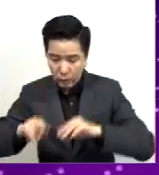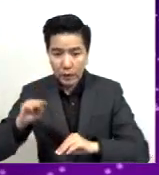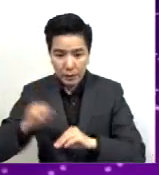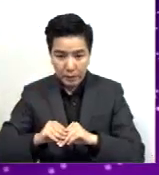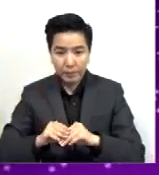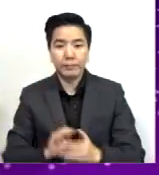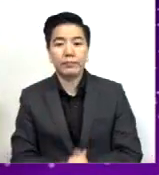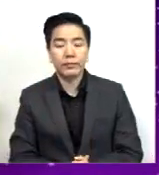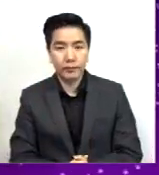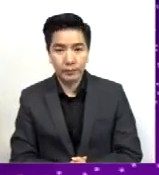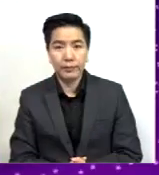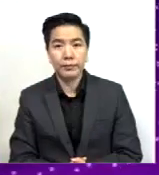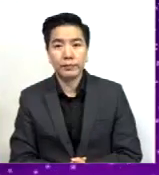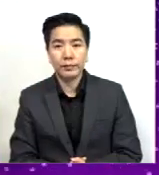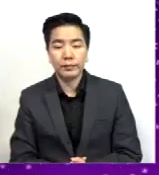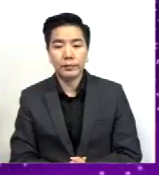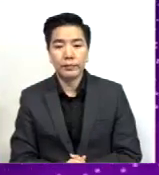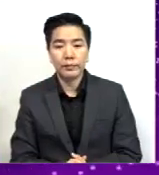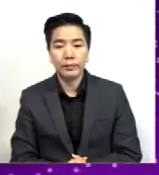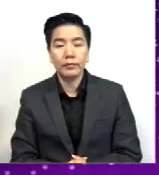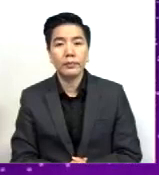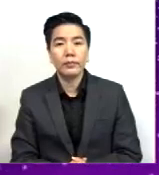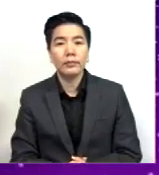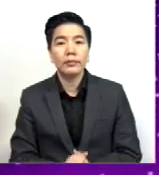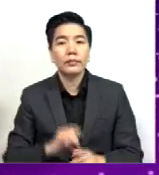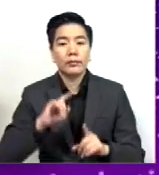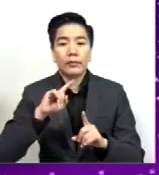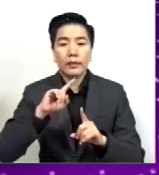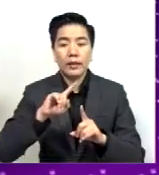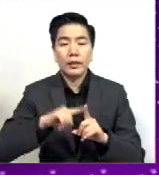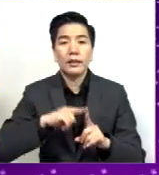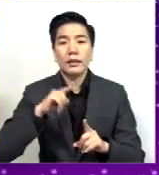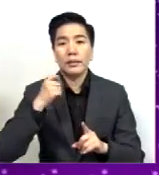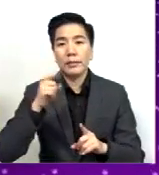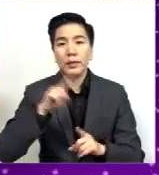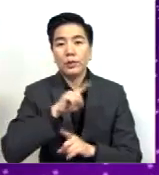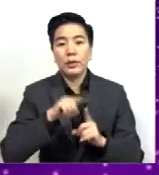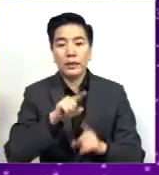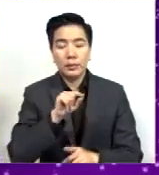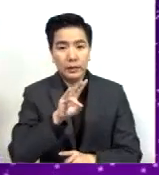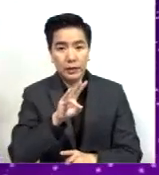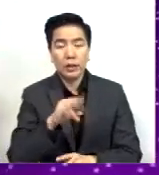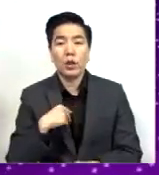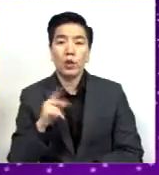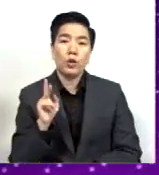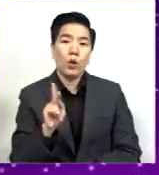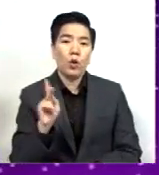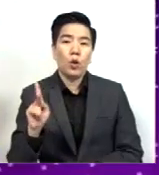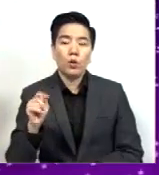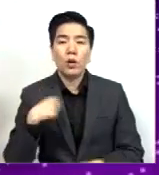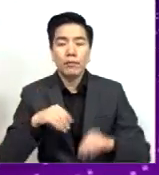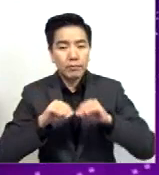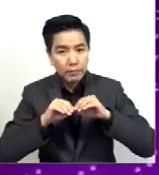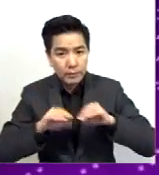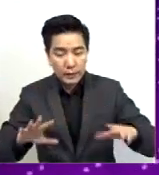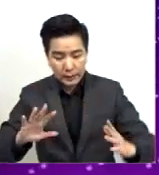มถัดมาค่ะอีก8วันนะคะก็คือวันที่27พฤศจิกายนกกต.มีการเผย